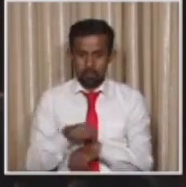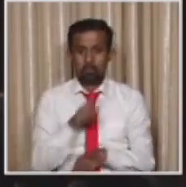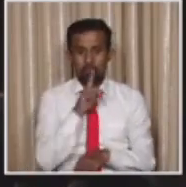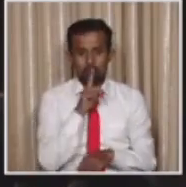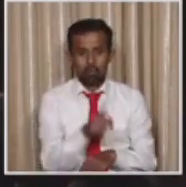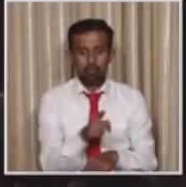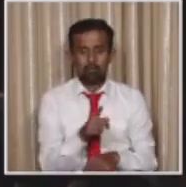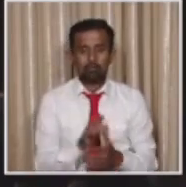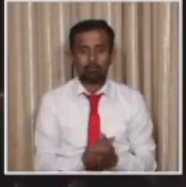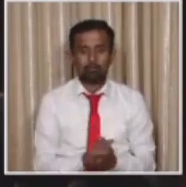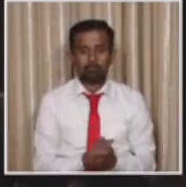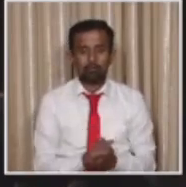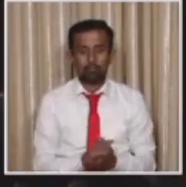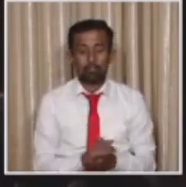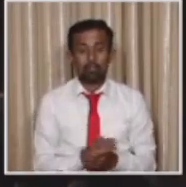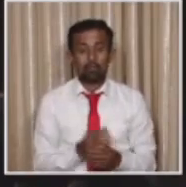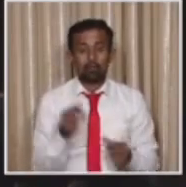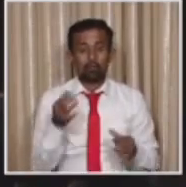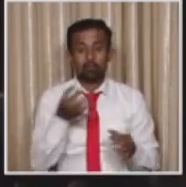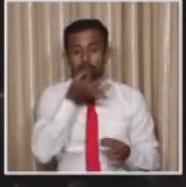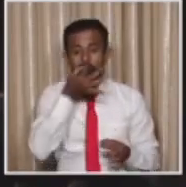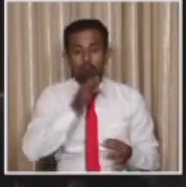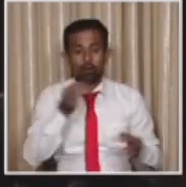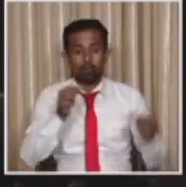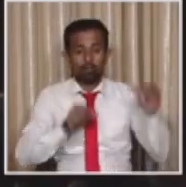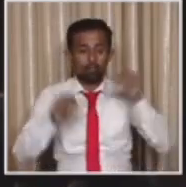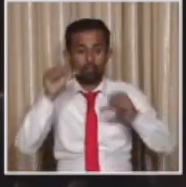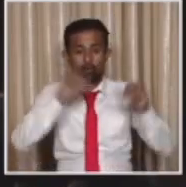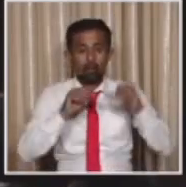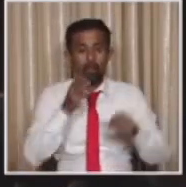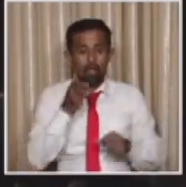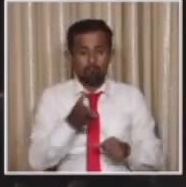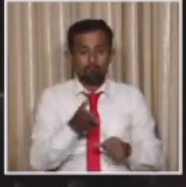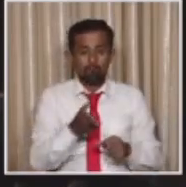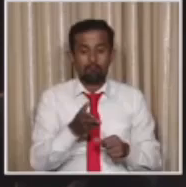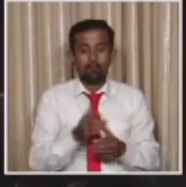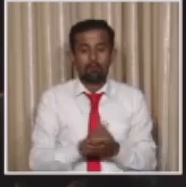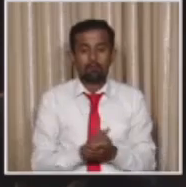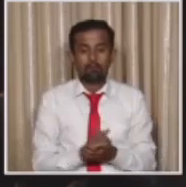හේතුව මේ රසායනික ද්‍රව්‍යවල තිබෙන